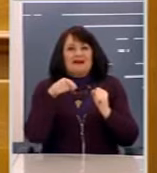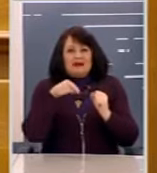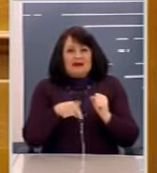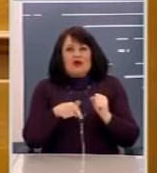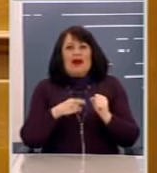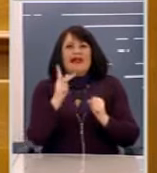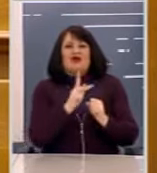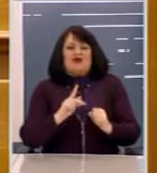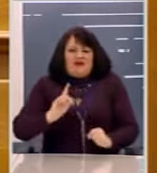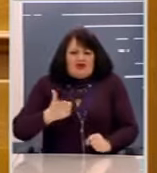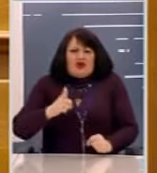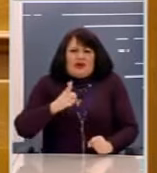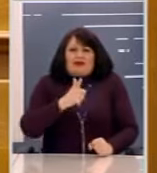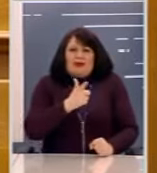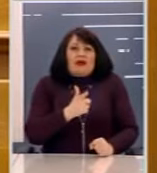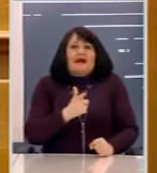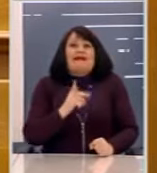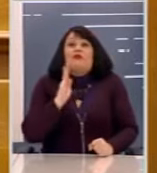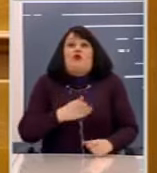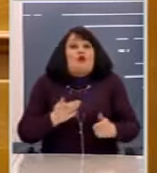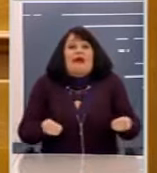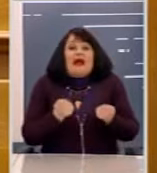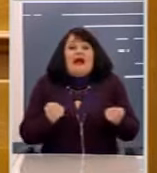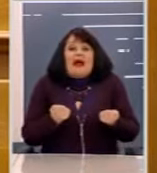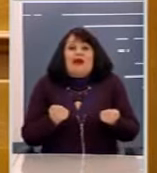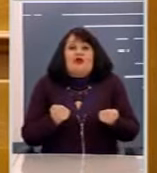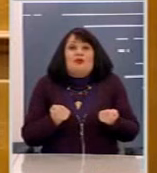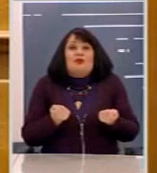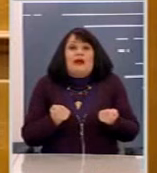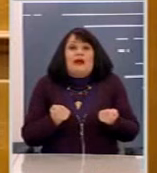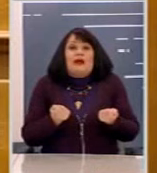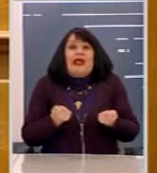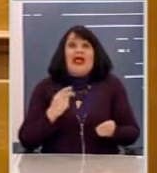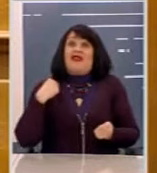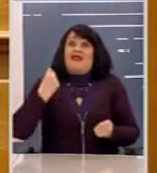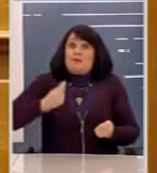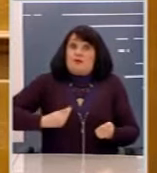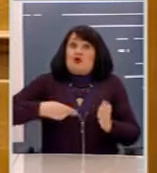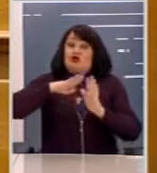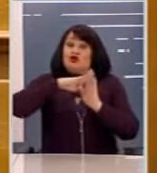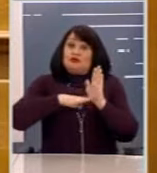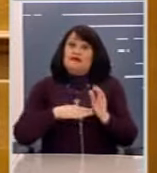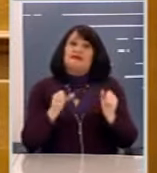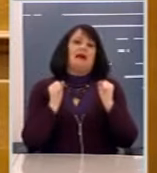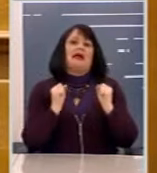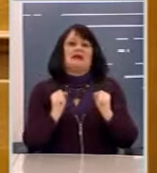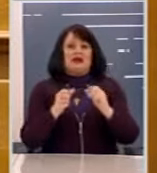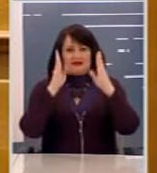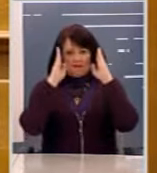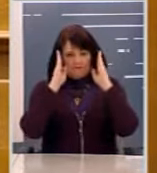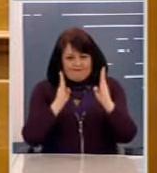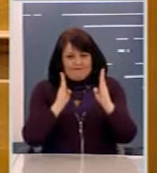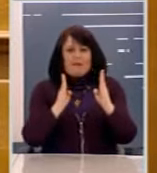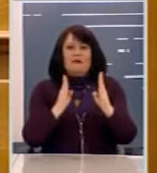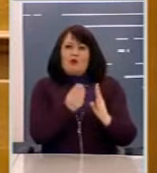κοινωνιών, η απάντηση είναι δημόσιο σύστημα υγείας με επίκεντρο την πρωτοβάθμια